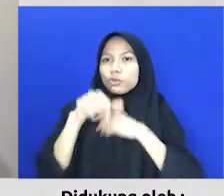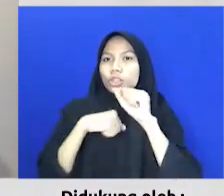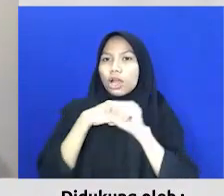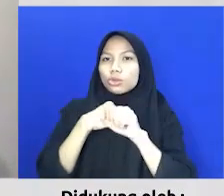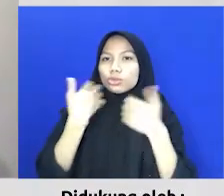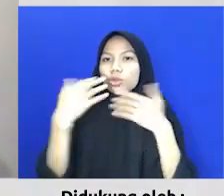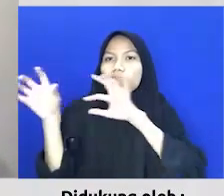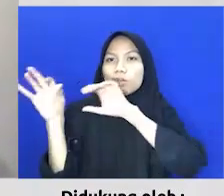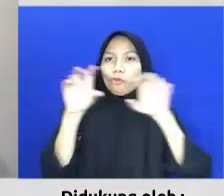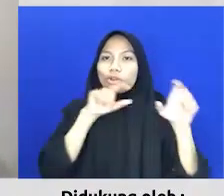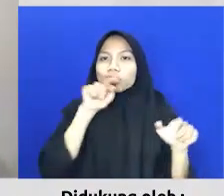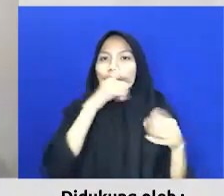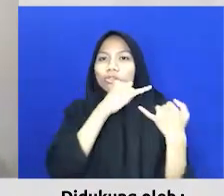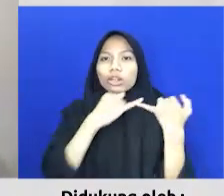gitu ya.